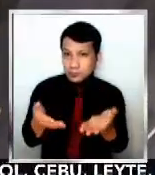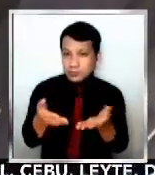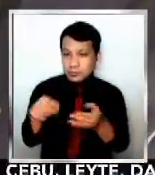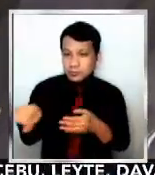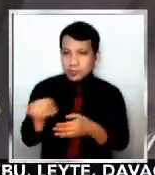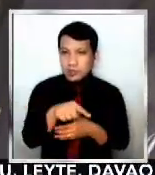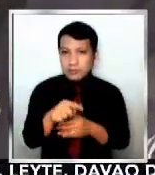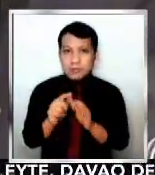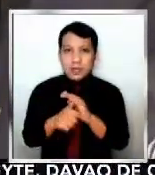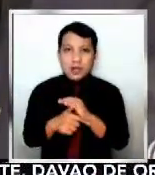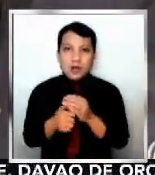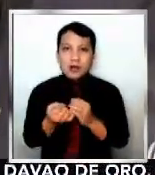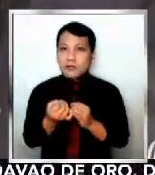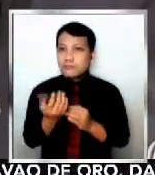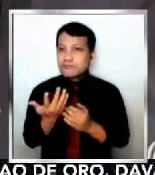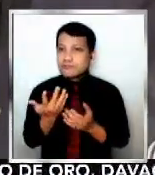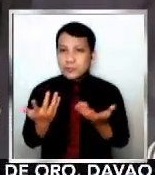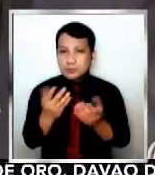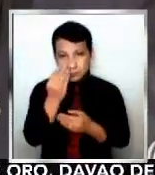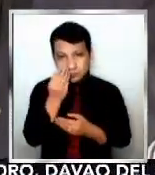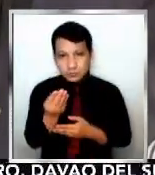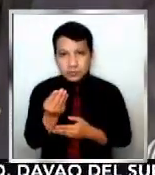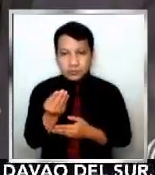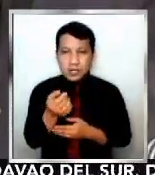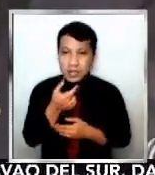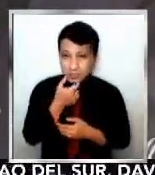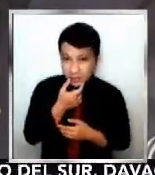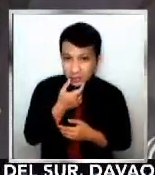ng konting cookies, ma'am. May